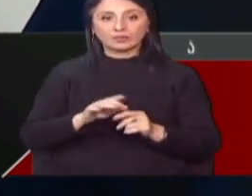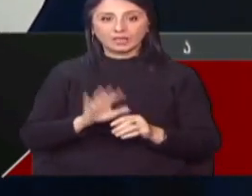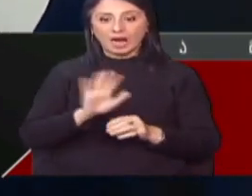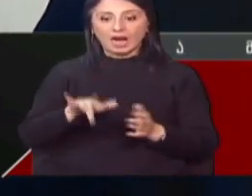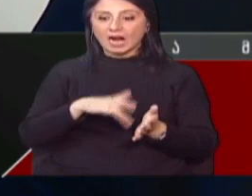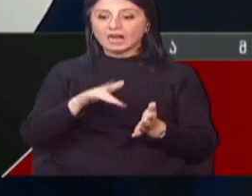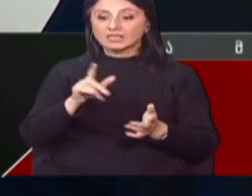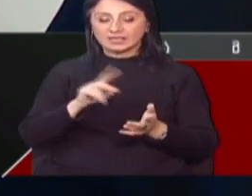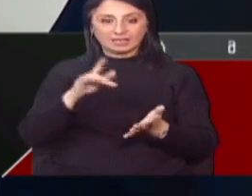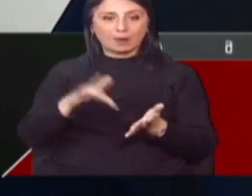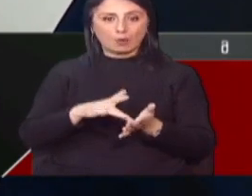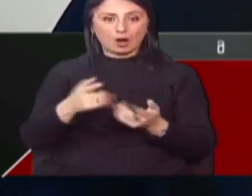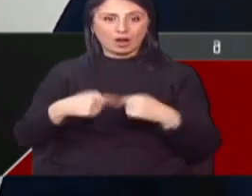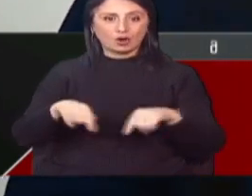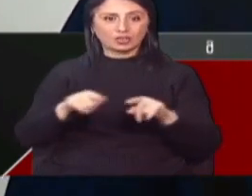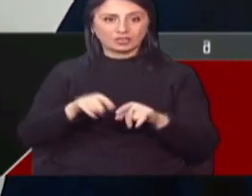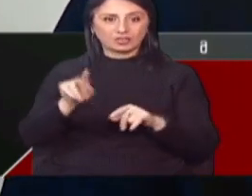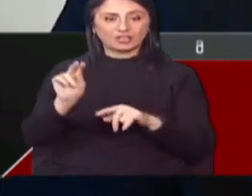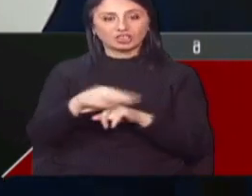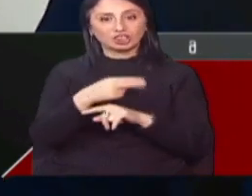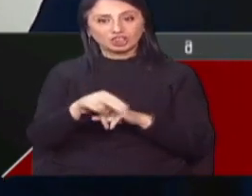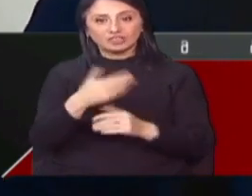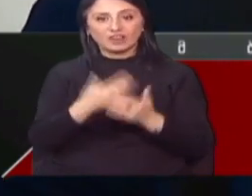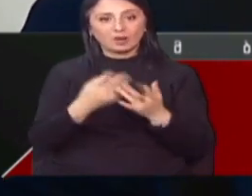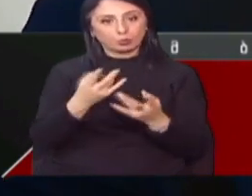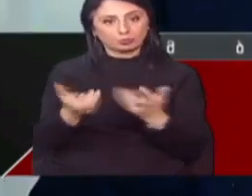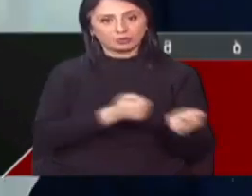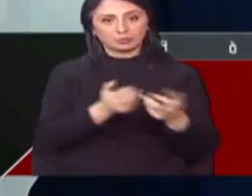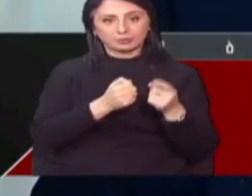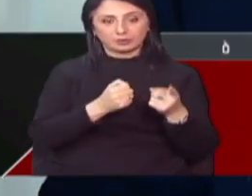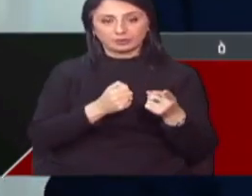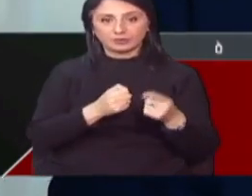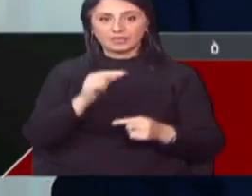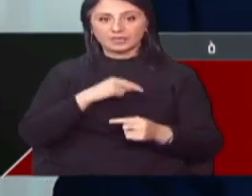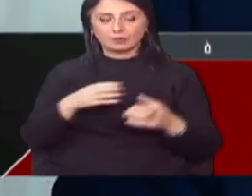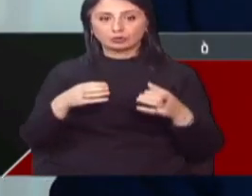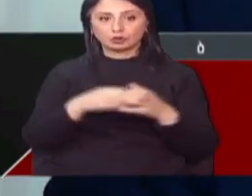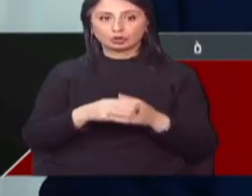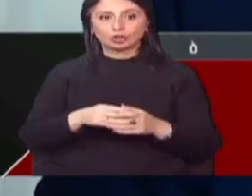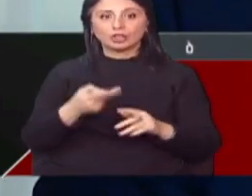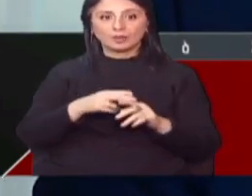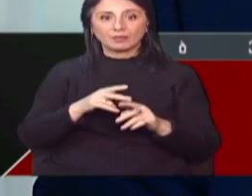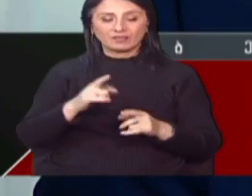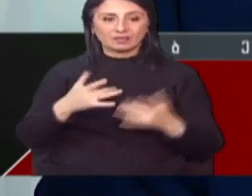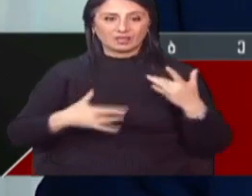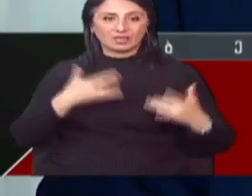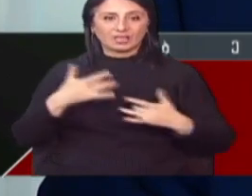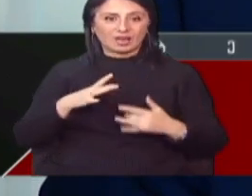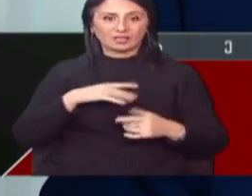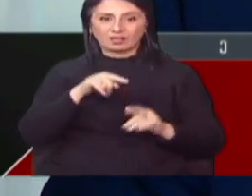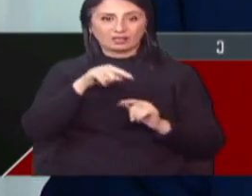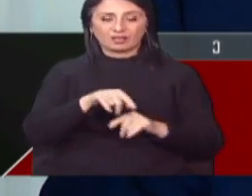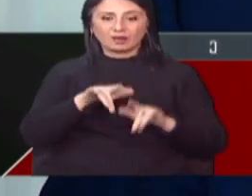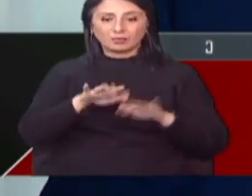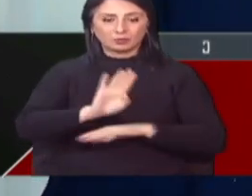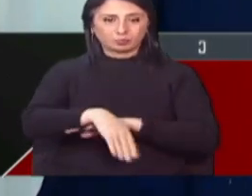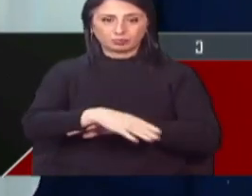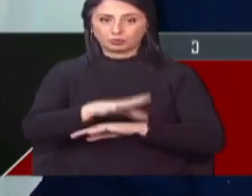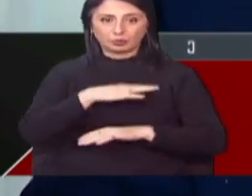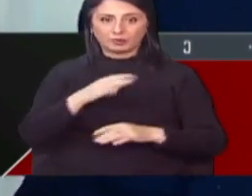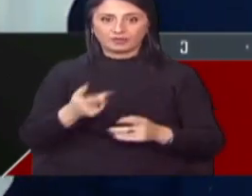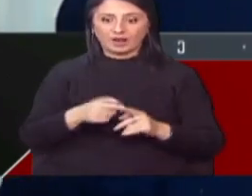samokalako sektoris șenișnuebi da recomendaciebi gaitualisne. Samușaoj gupebi martla imitația iqo da araperi ikargaketebula mitomete